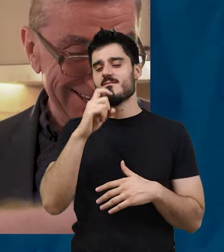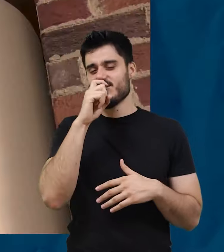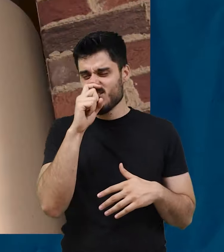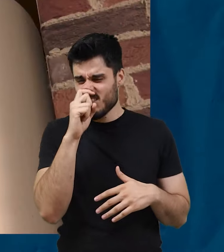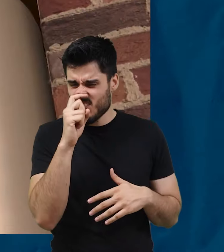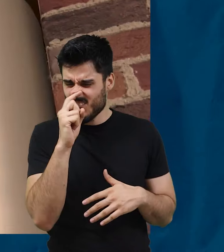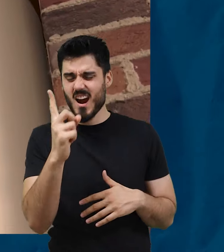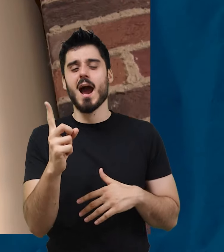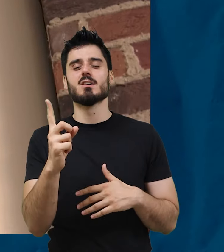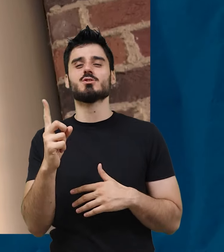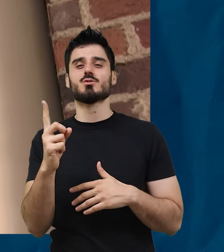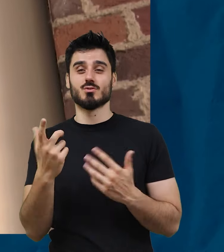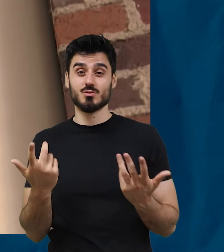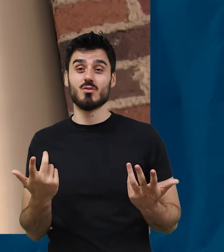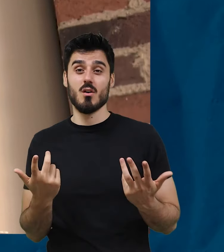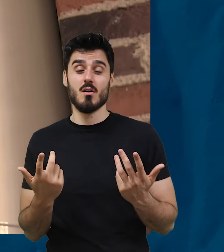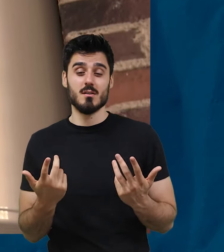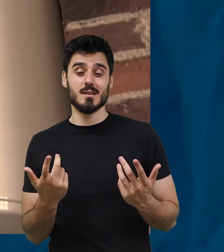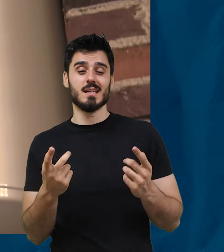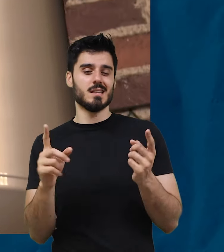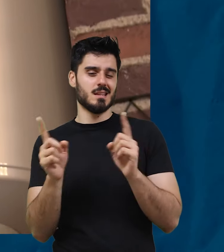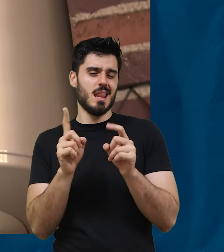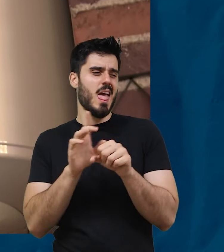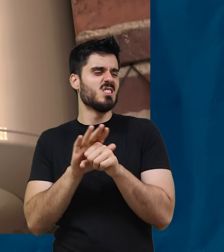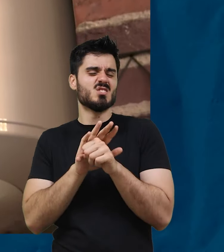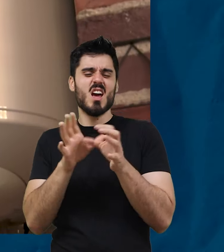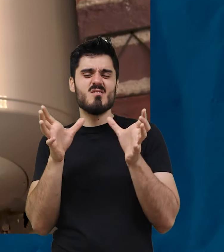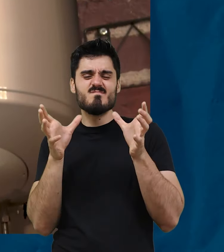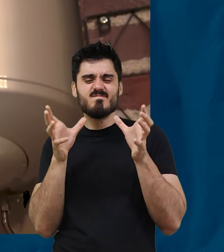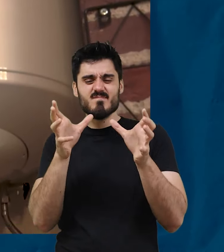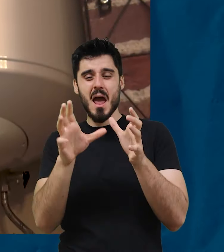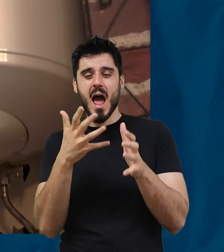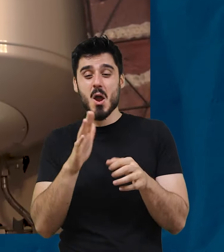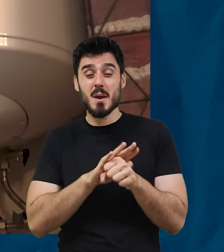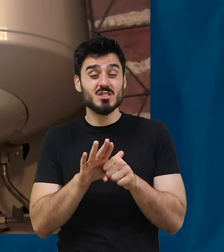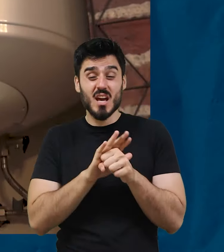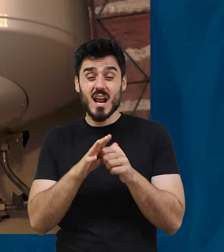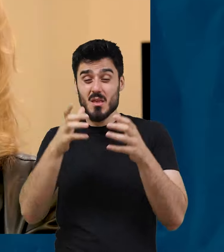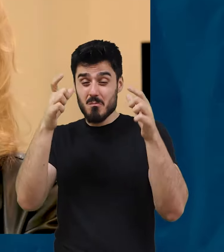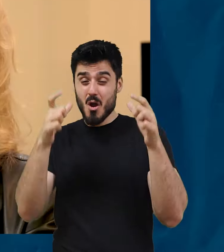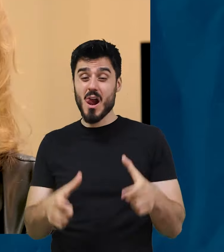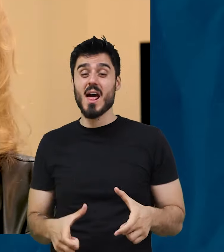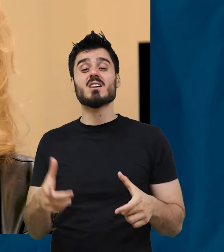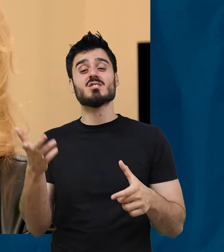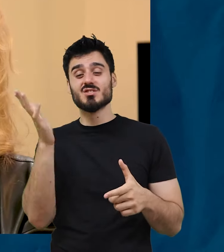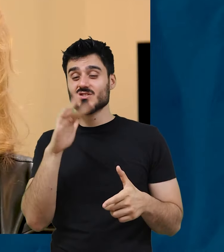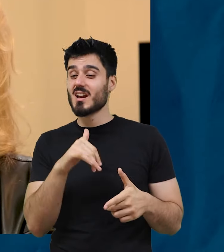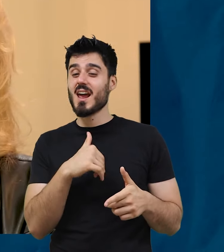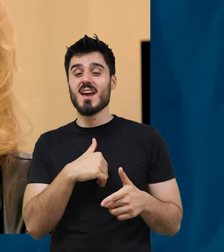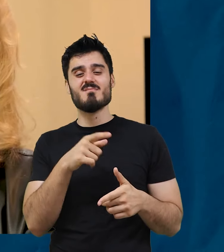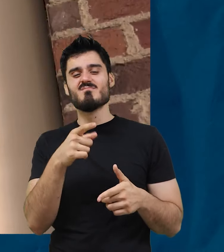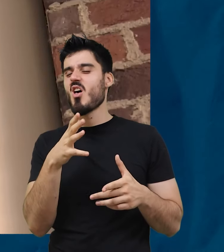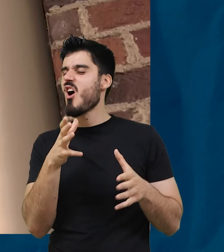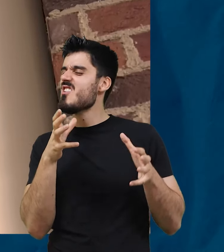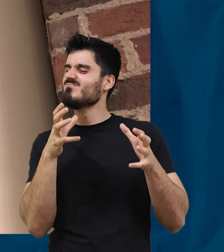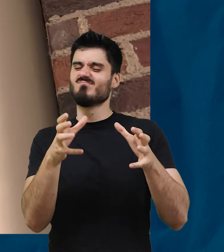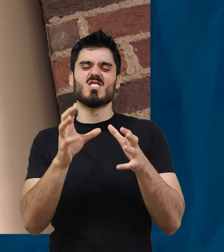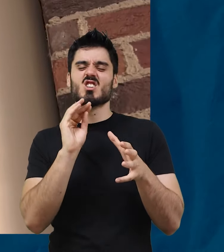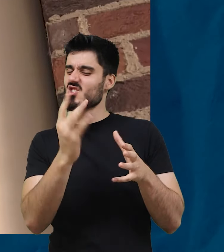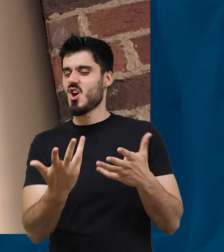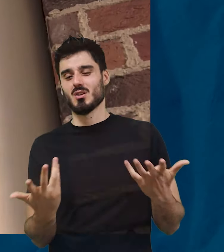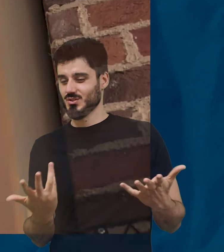важно. Мисля, че бойлерът е изнесен, защото не е черен. Ако имаше черен бойлер, сигурно щяхте да го наместите вътре.